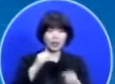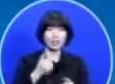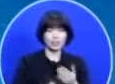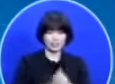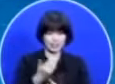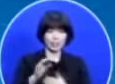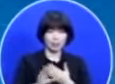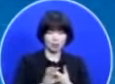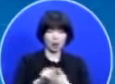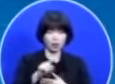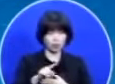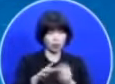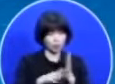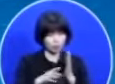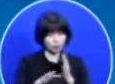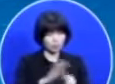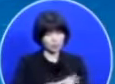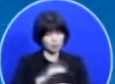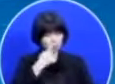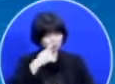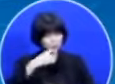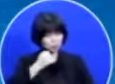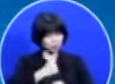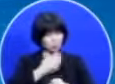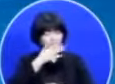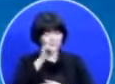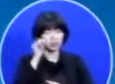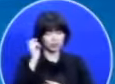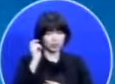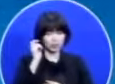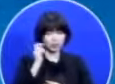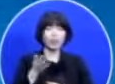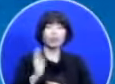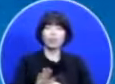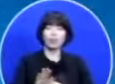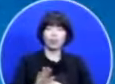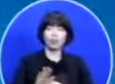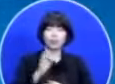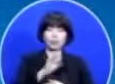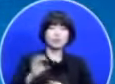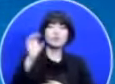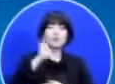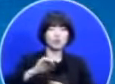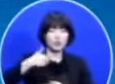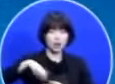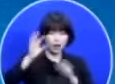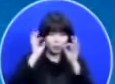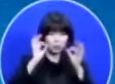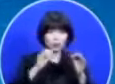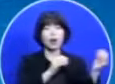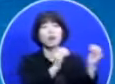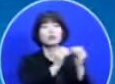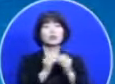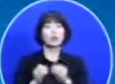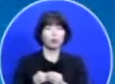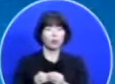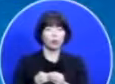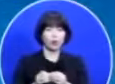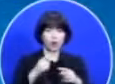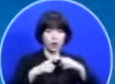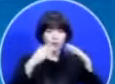만들 텐데 그런 생각을 했는데 유럽의 가 보니까 그게 전통 이라는 겁니다 교회의 예배당